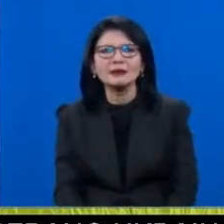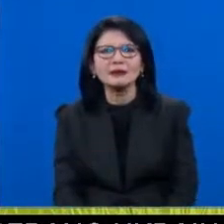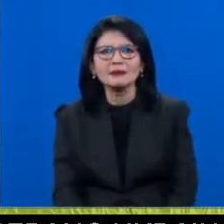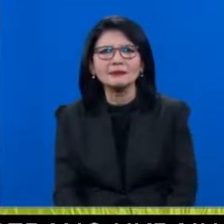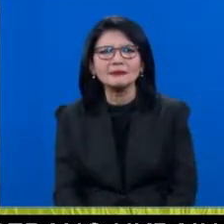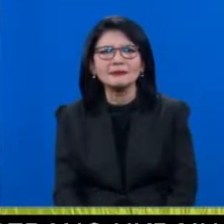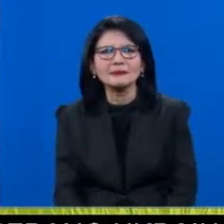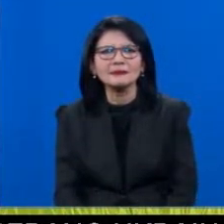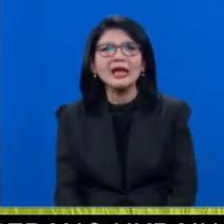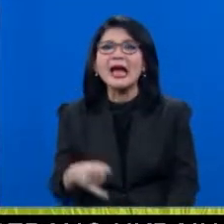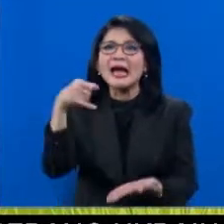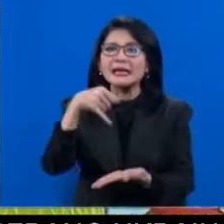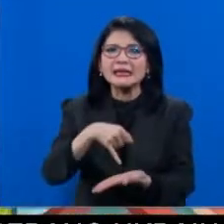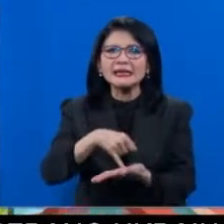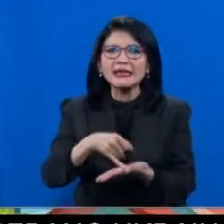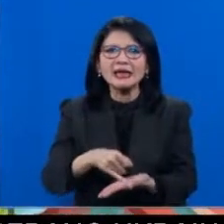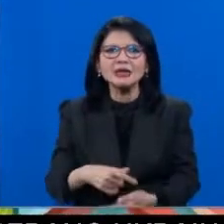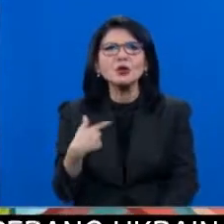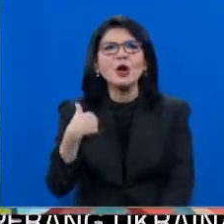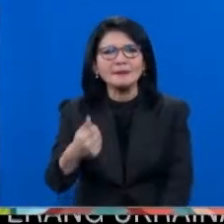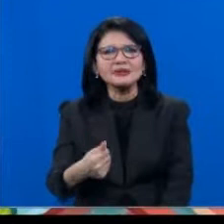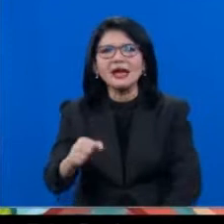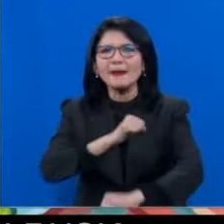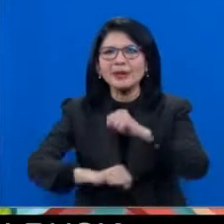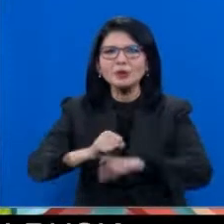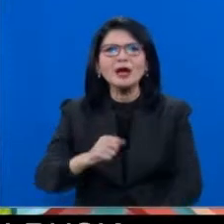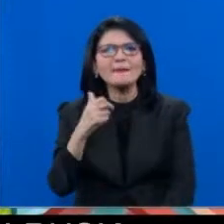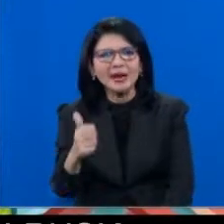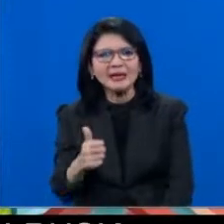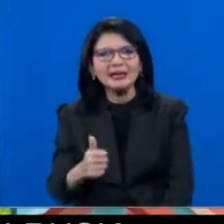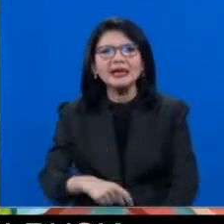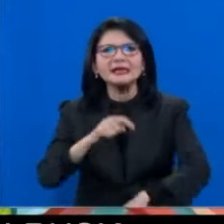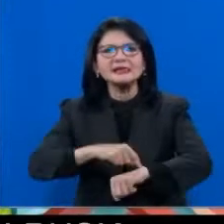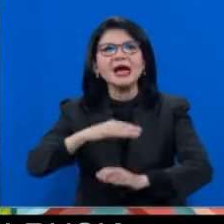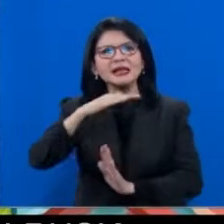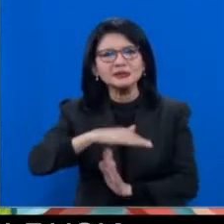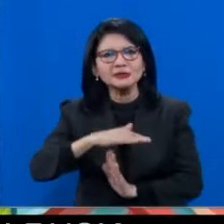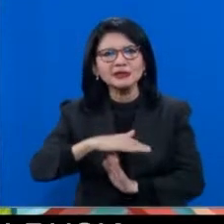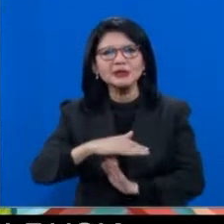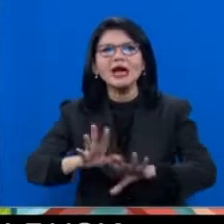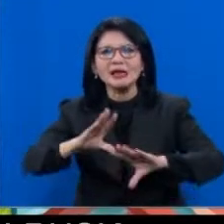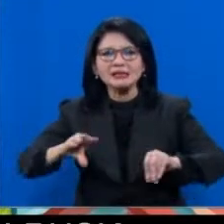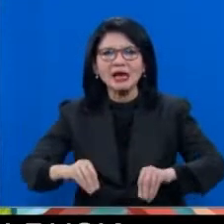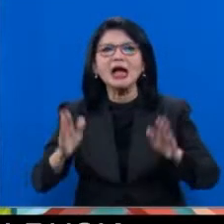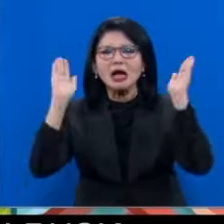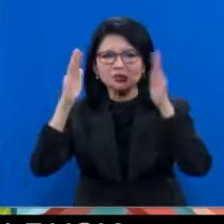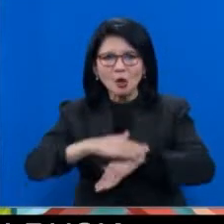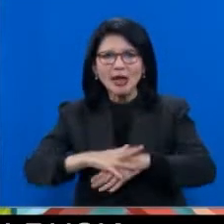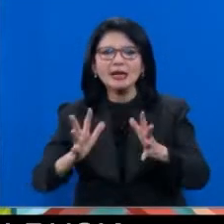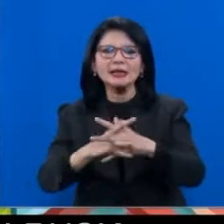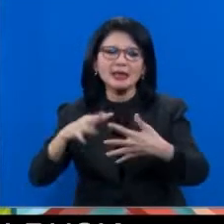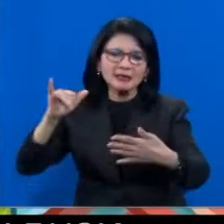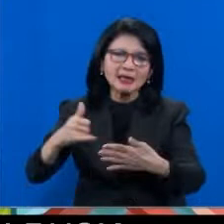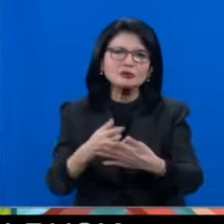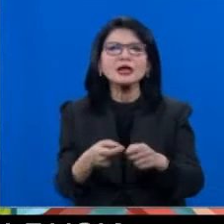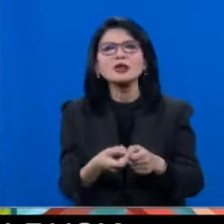Ya, intinya adalah melakukan amalan baik di sela-sela waktu senggang kita saat bekerja, seperti sholat, tadarus, atau